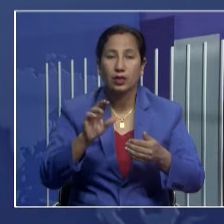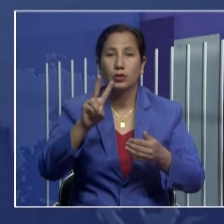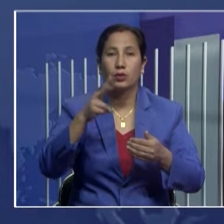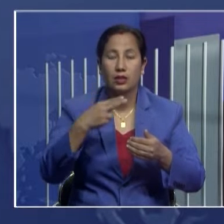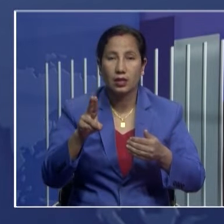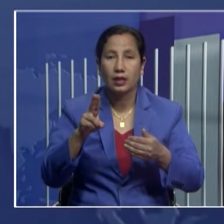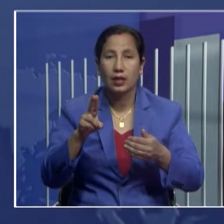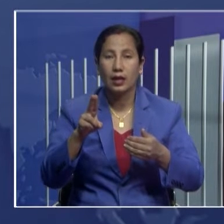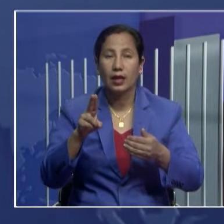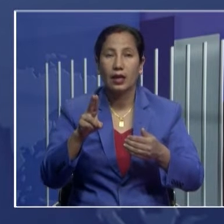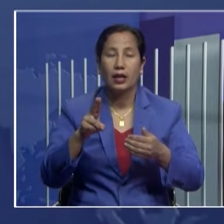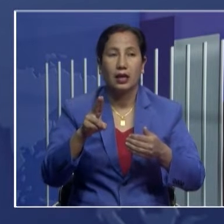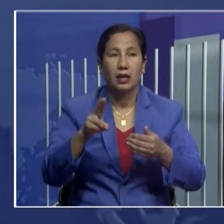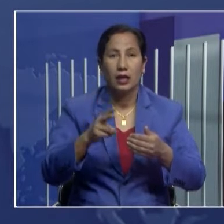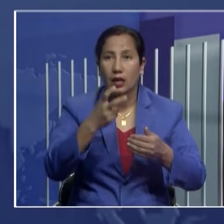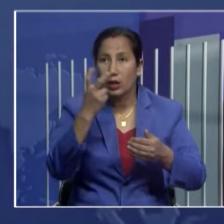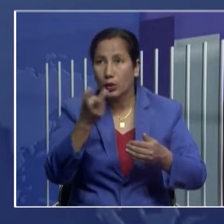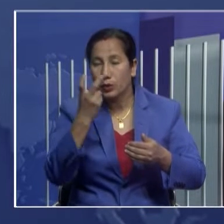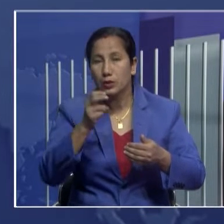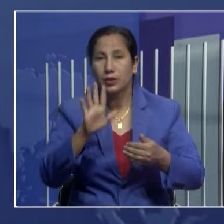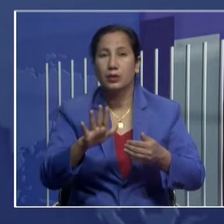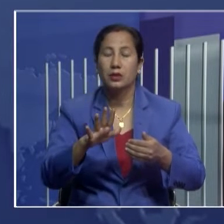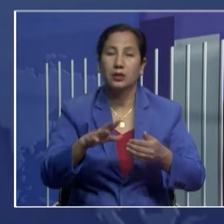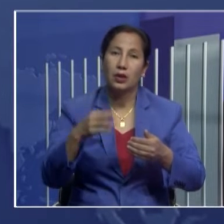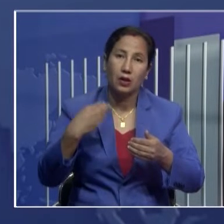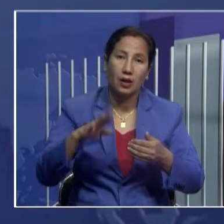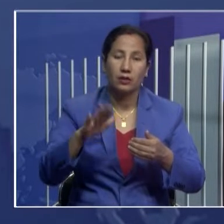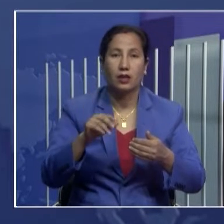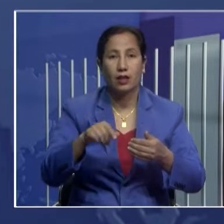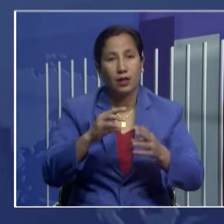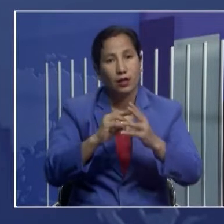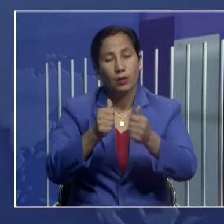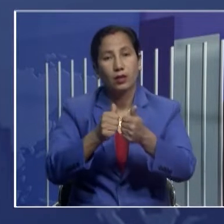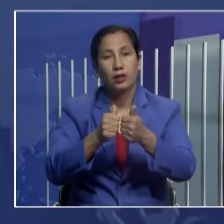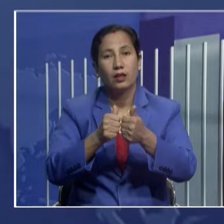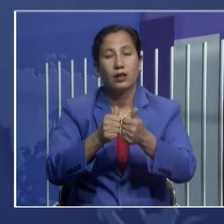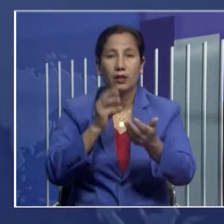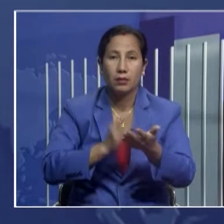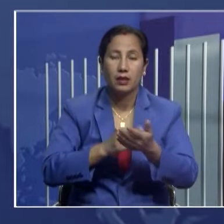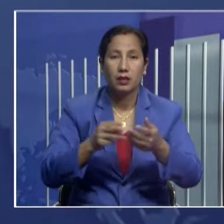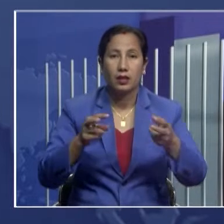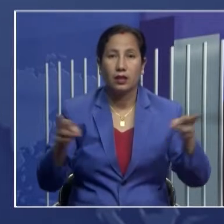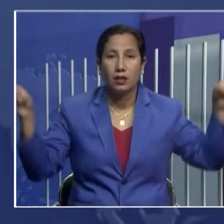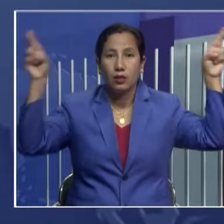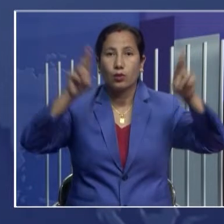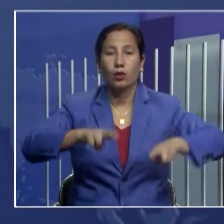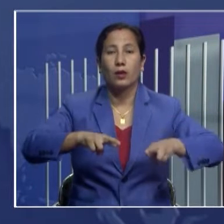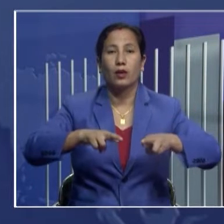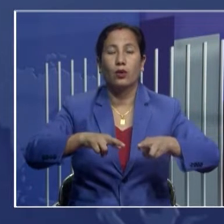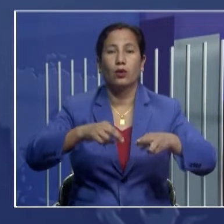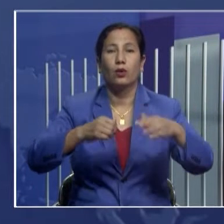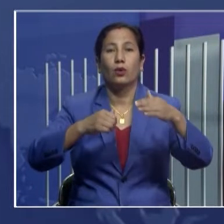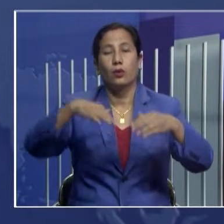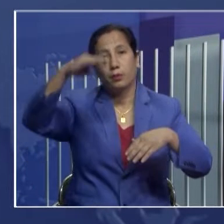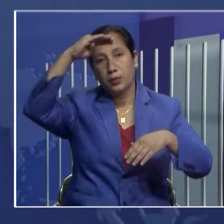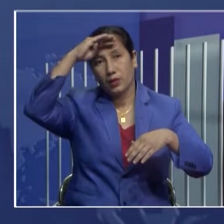अझै भेटिएको छैन। उद्धार कार्य जारी रहेको भन्ने अहिले भर्खर मात्रै रोल्पाको प्रहरी प्रमुख डिएसपी नरेश राज